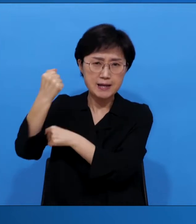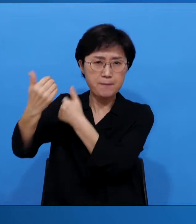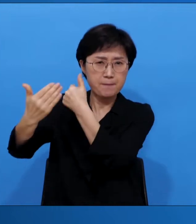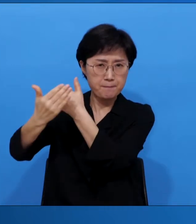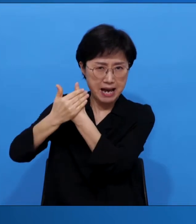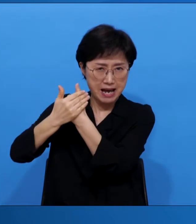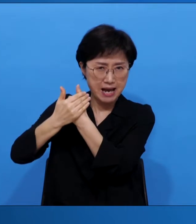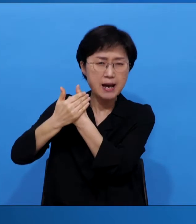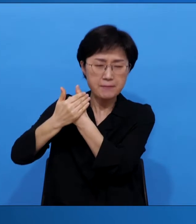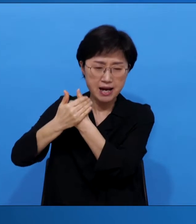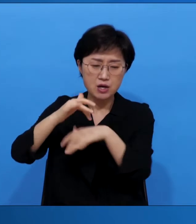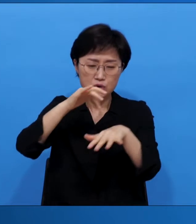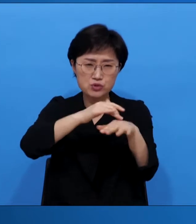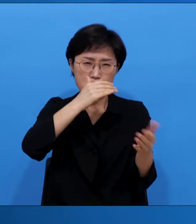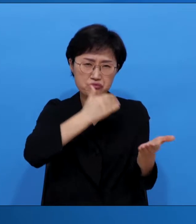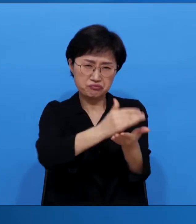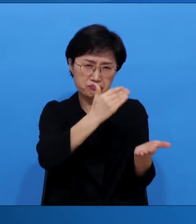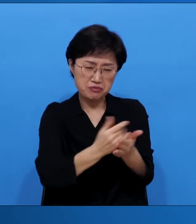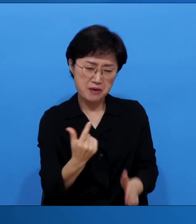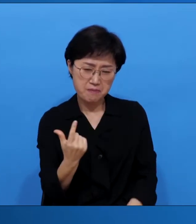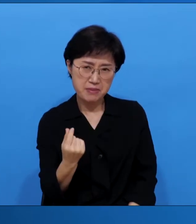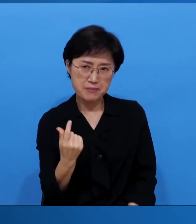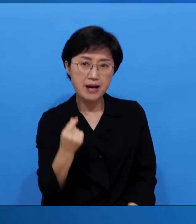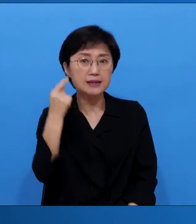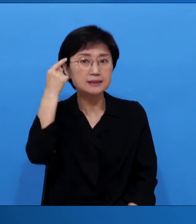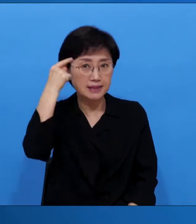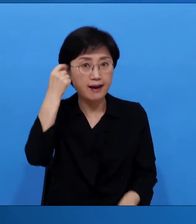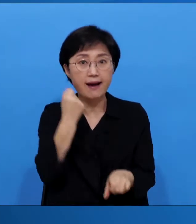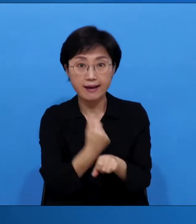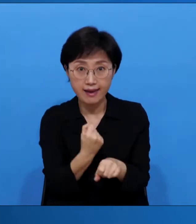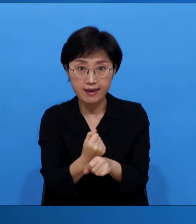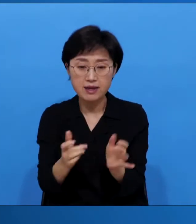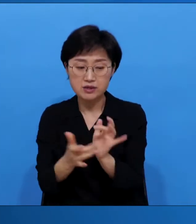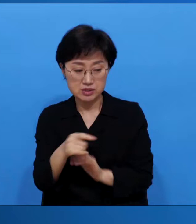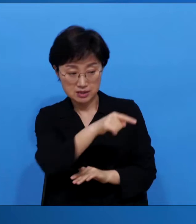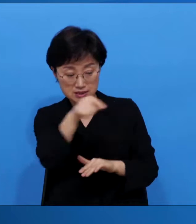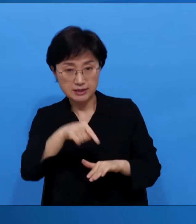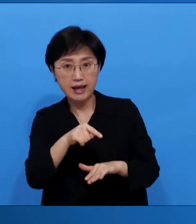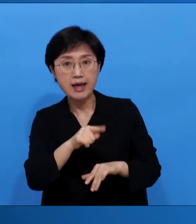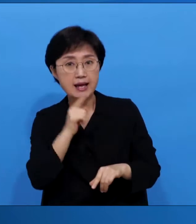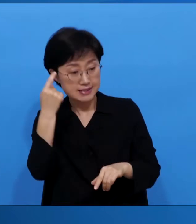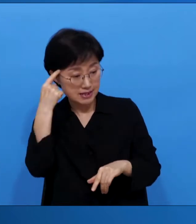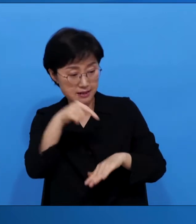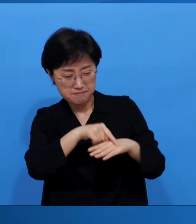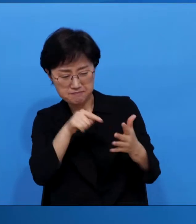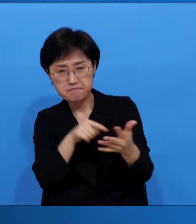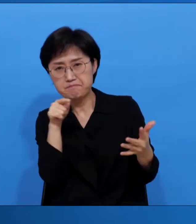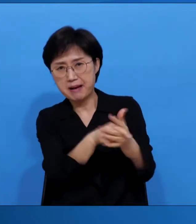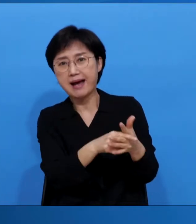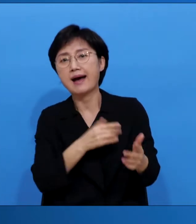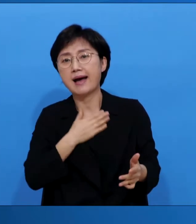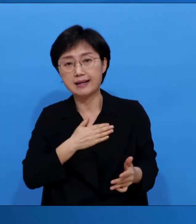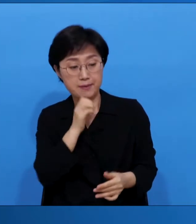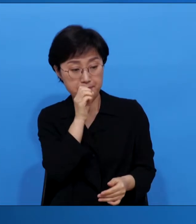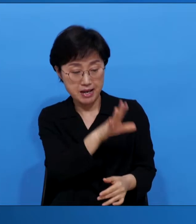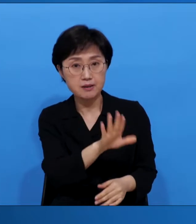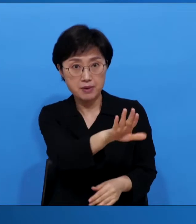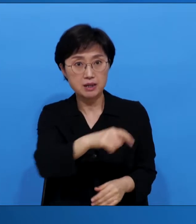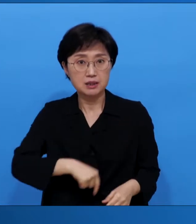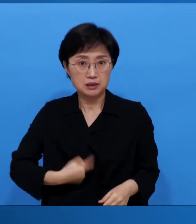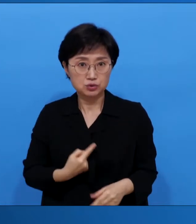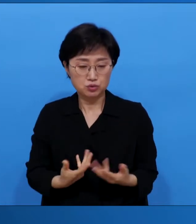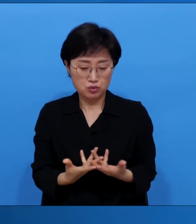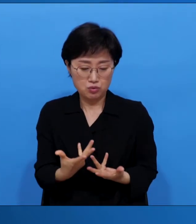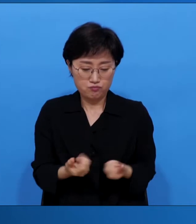힘입지 않고는 귀신을 쫓아내지 못하느니라 하거늘 예수께서 그들의 생각을 아시고 이르시되